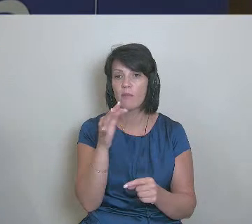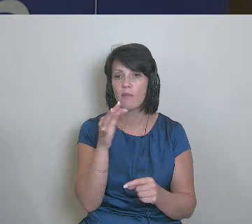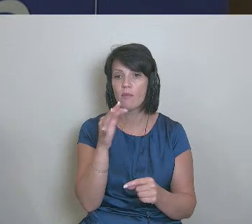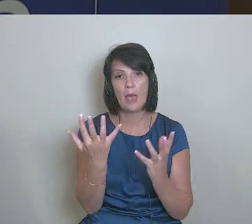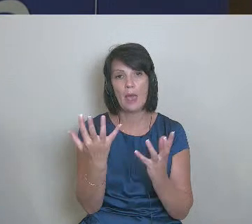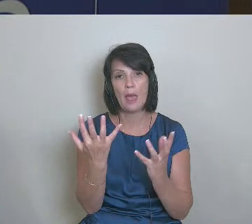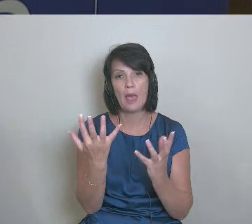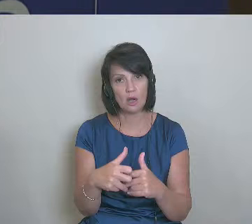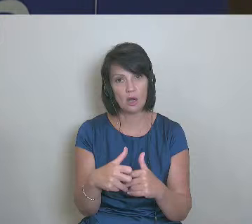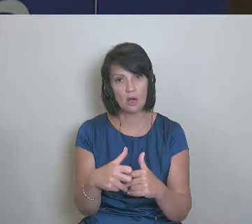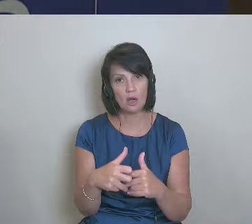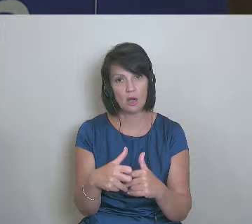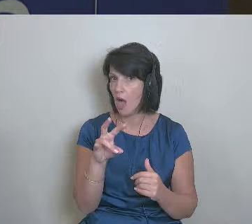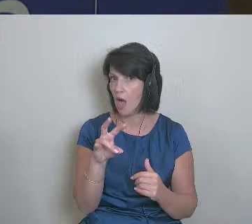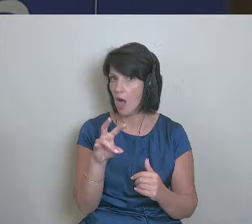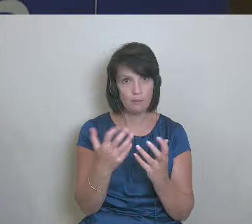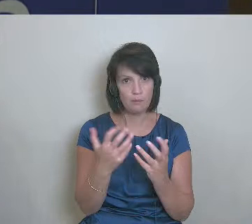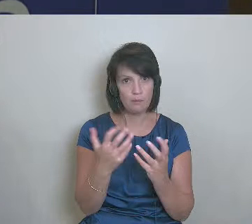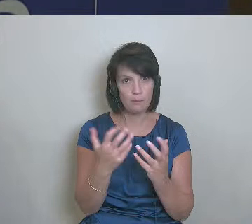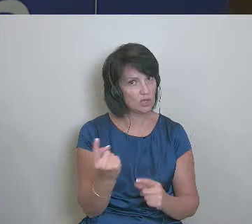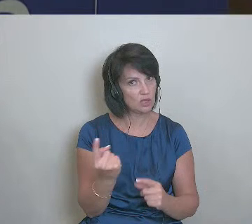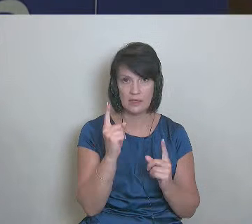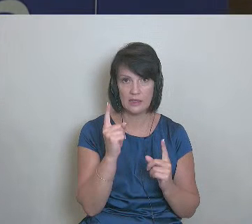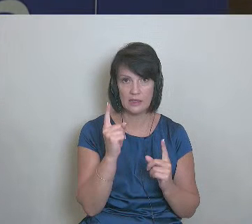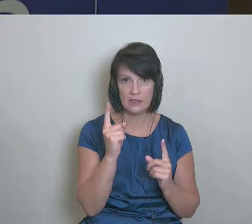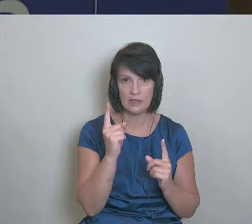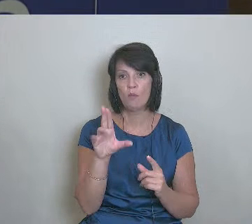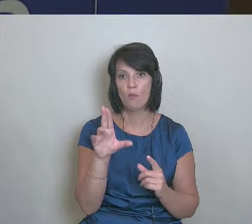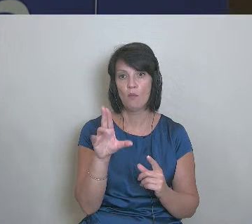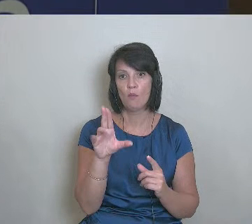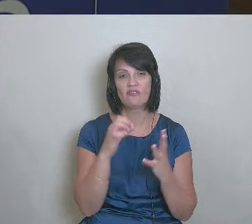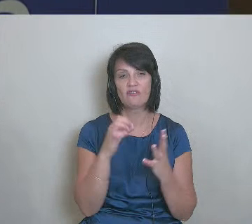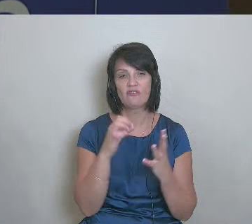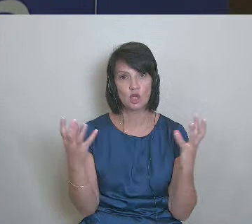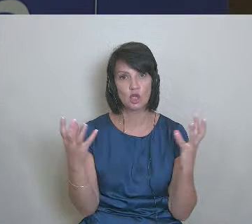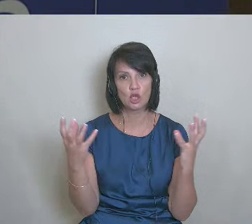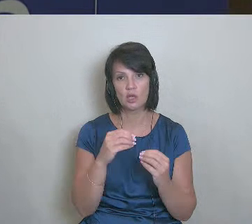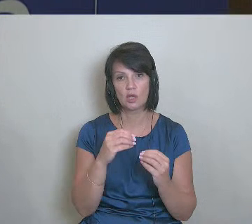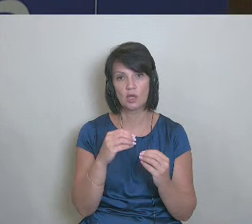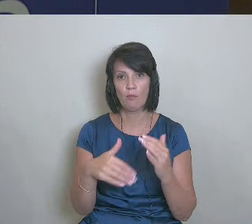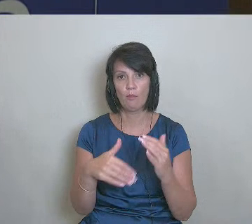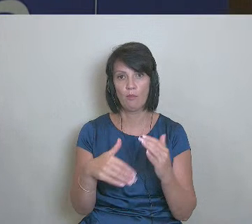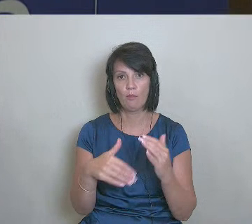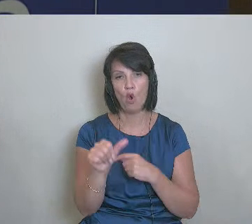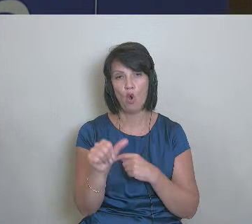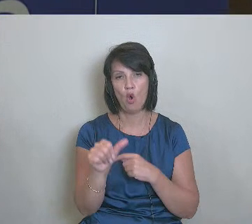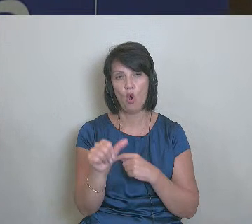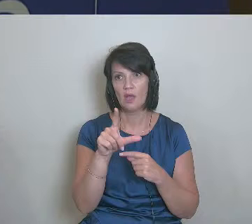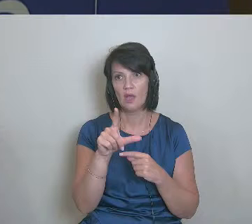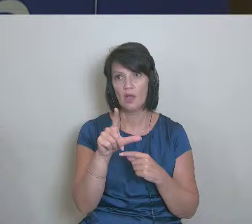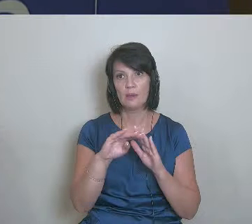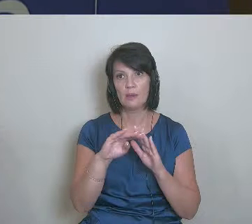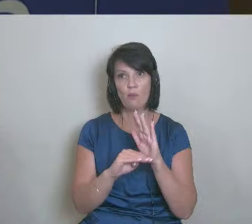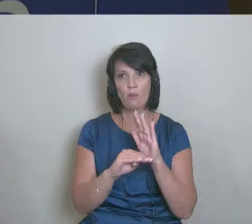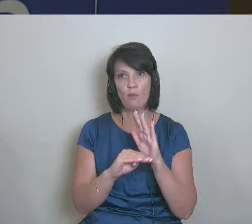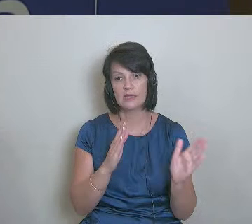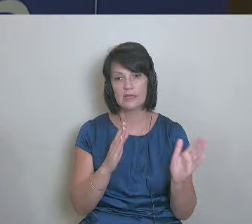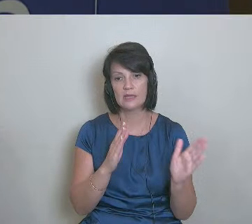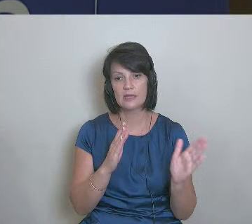Але не підрахунком єдиним, бо і встановити результати потім, особливо за пропорційною системою, буде надзвичайно